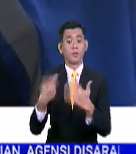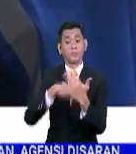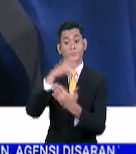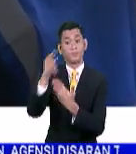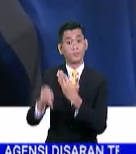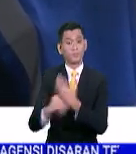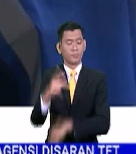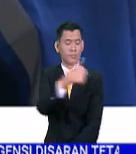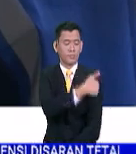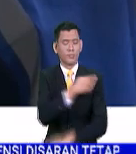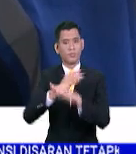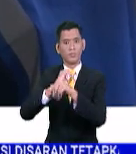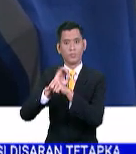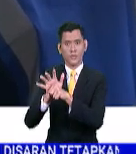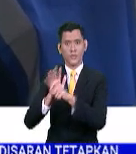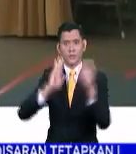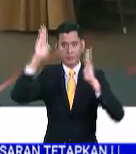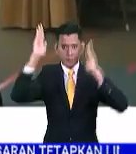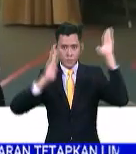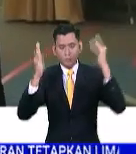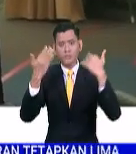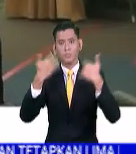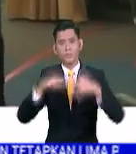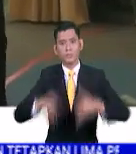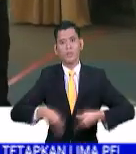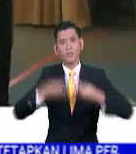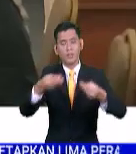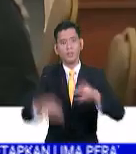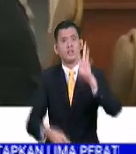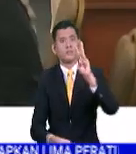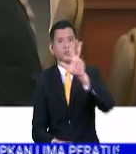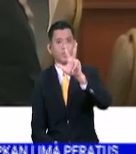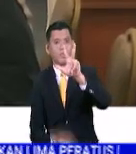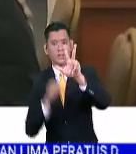imunisasi COVID-19 kebangsaan telah memberi kira-kira